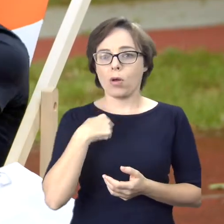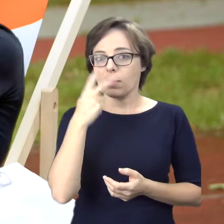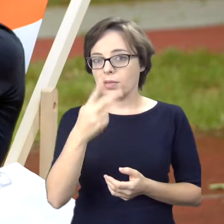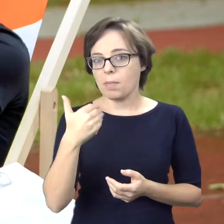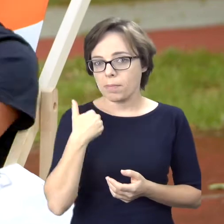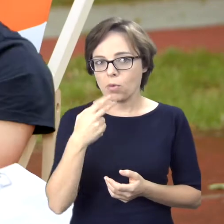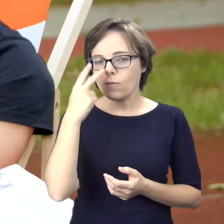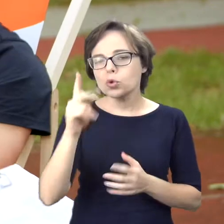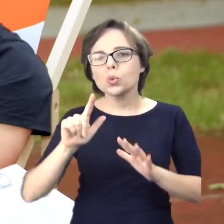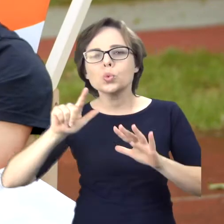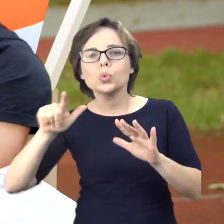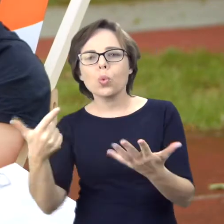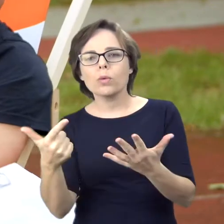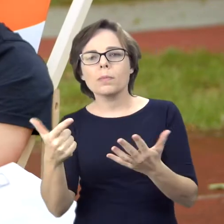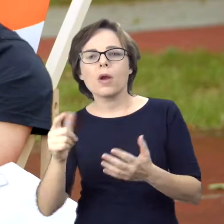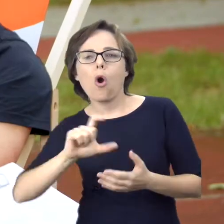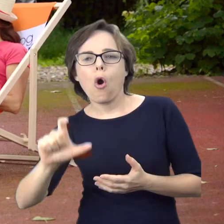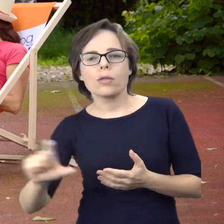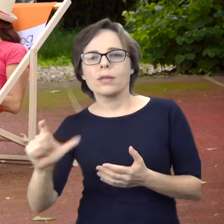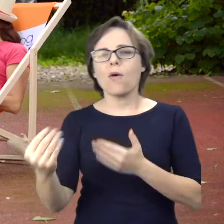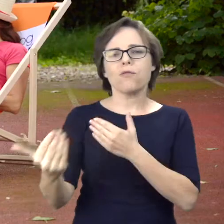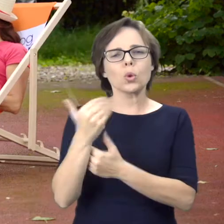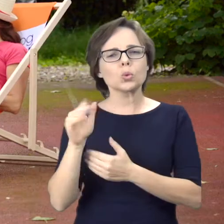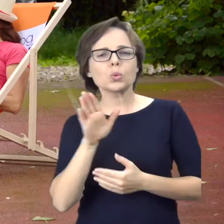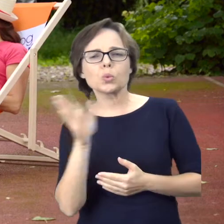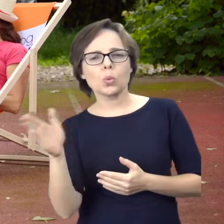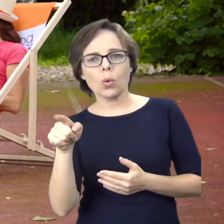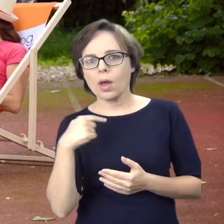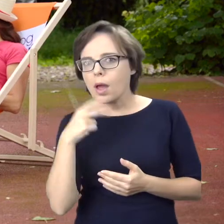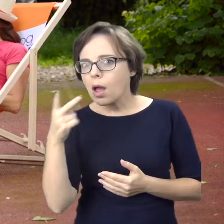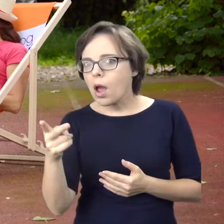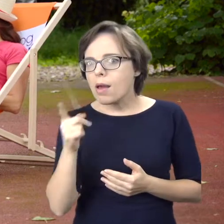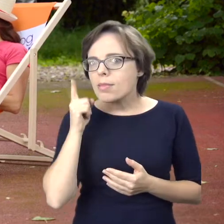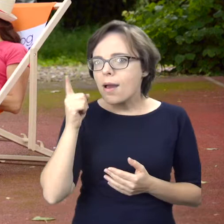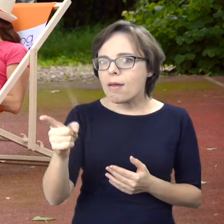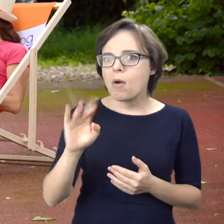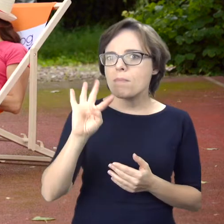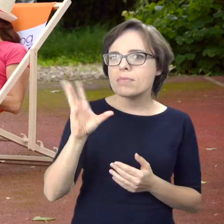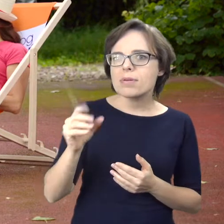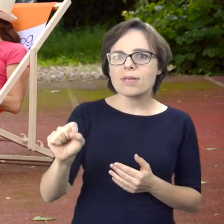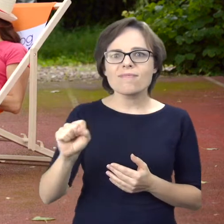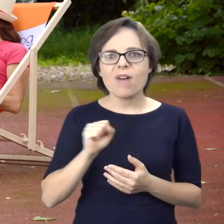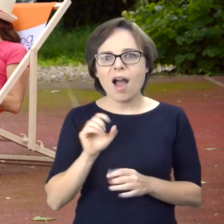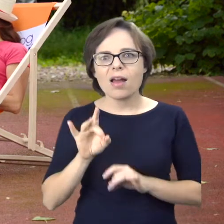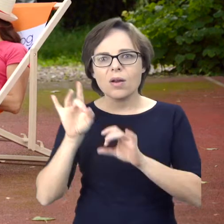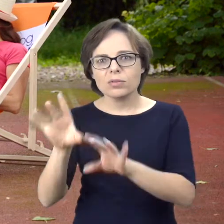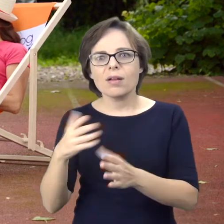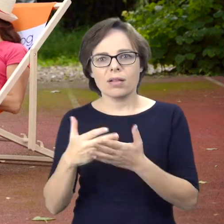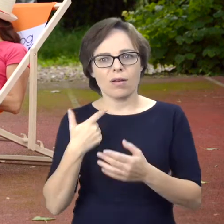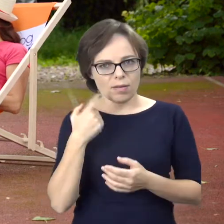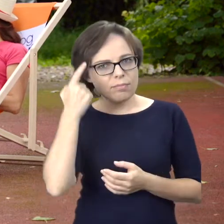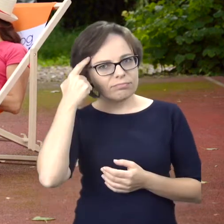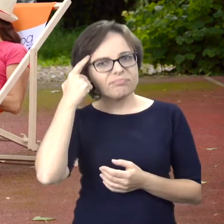taki kontynent siódmy, najmniejszy, gdzieś tam najdalej na wschodzie. I ja mówię, ale to jest daleko, jak to jest pięknie, fajnie, te antypody i w ogóle. I tak sobie wymyśliłem,